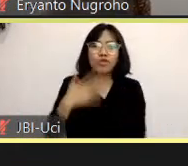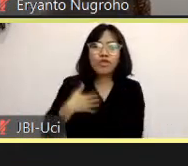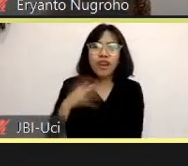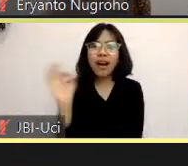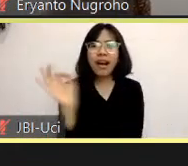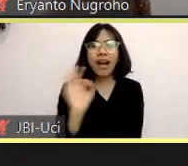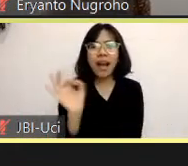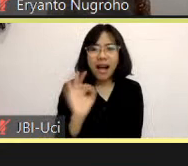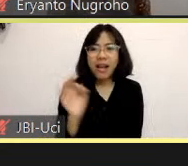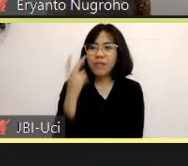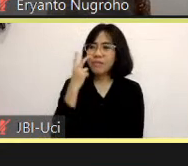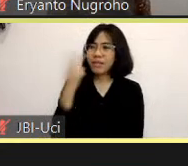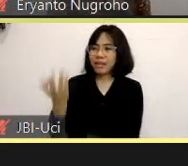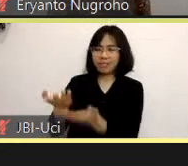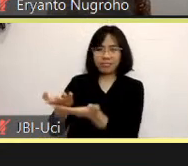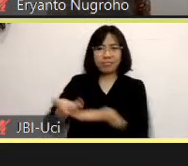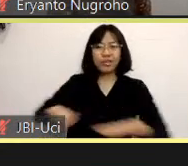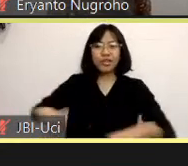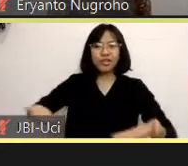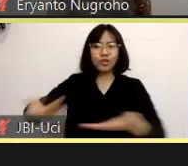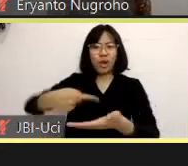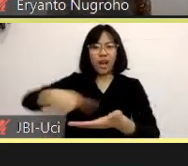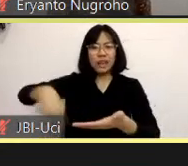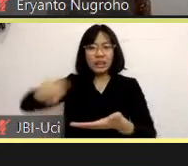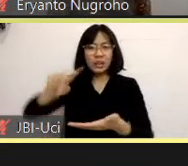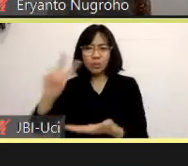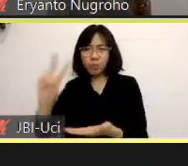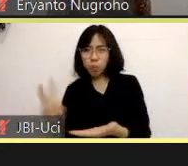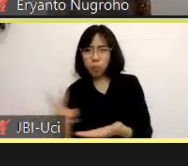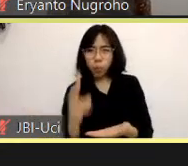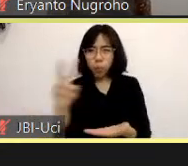menghadapi berbagai bentuk